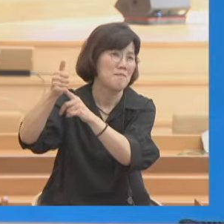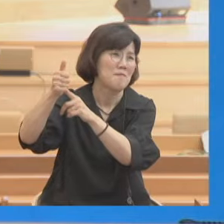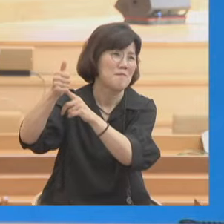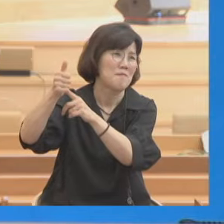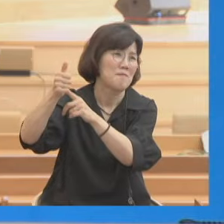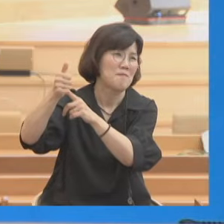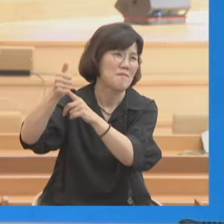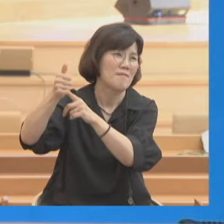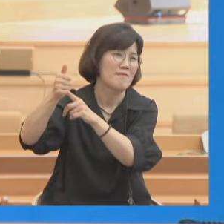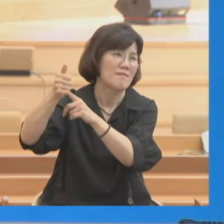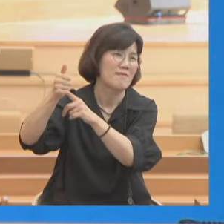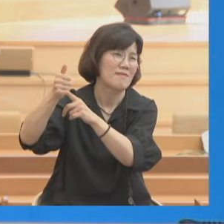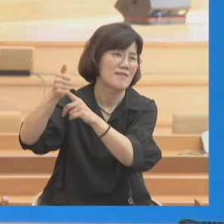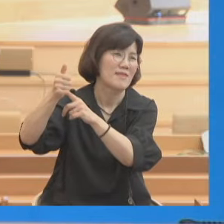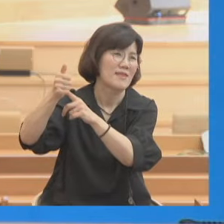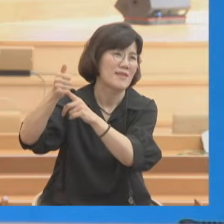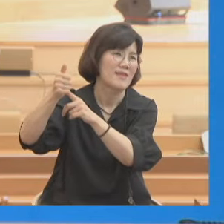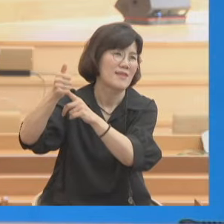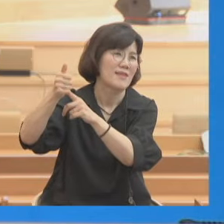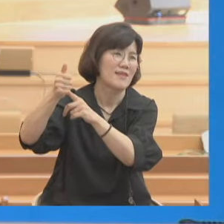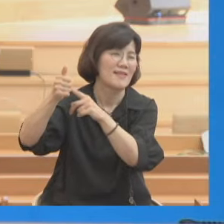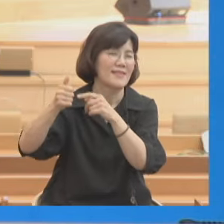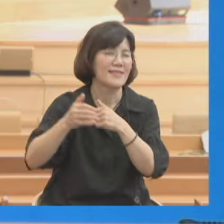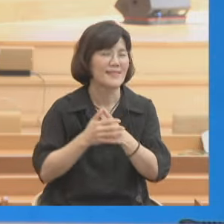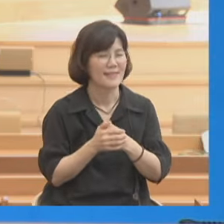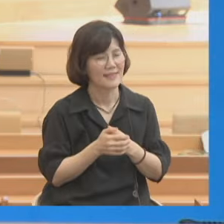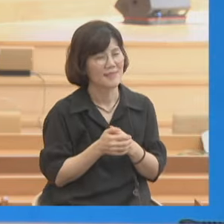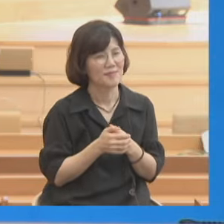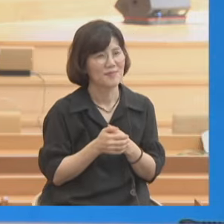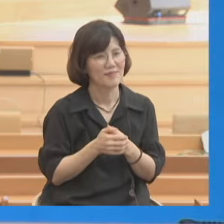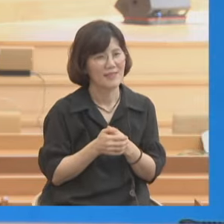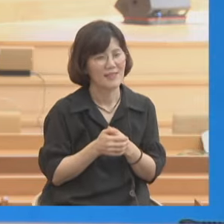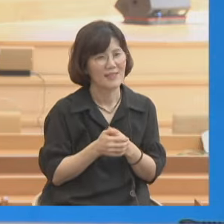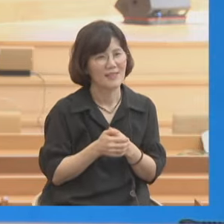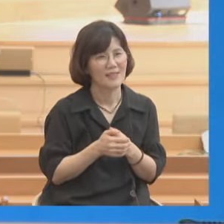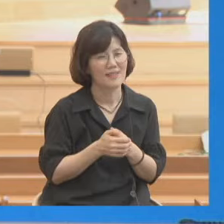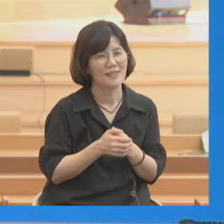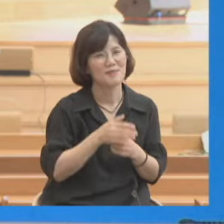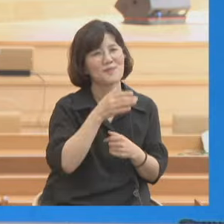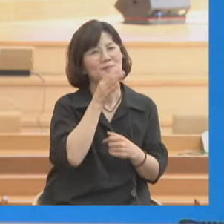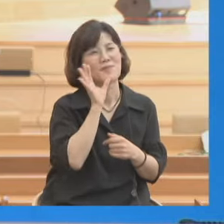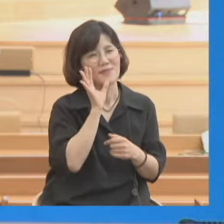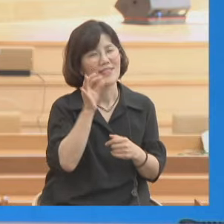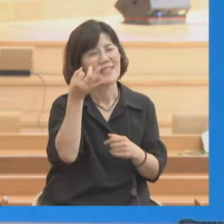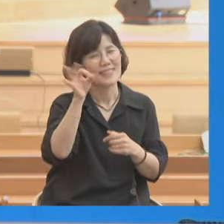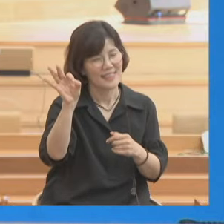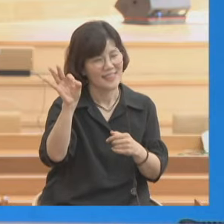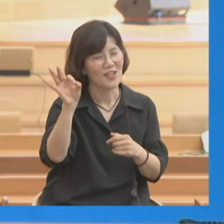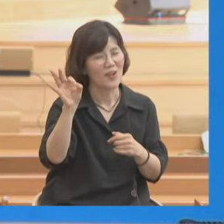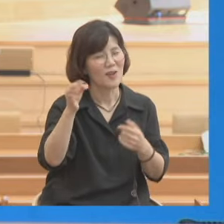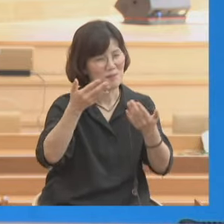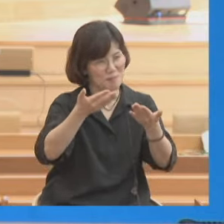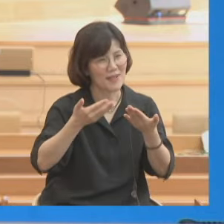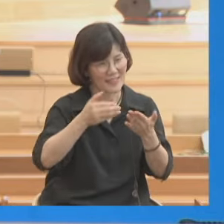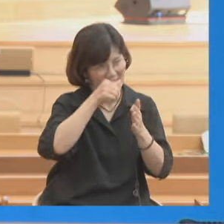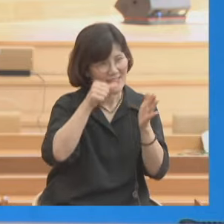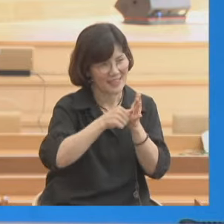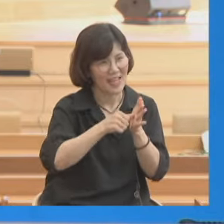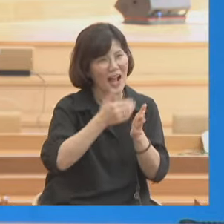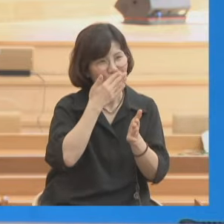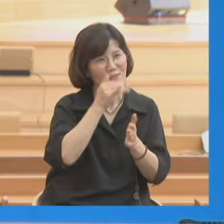호우가 당당해진다면 인정받는 인생이 될 줄 믿습니다. 말씀의 결론을